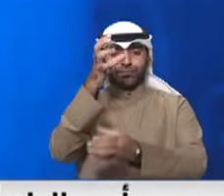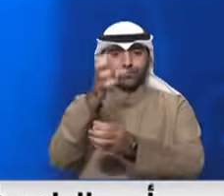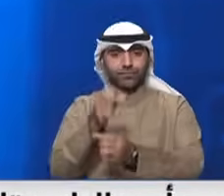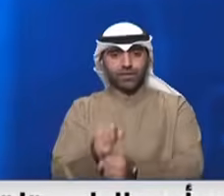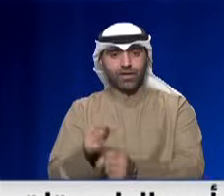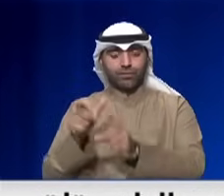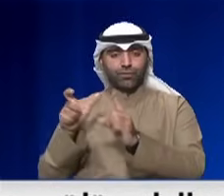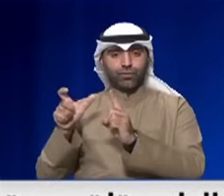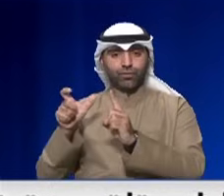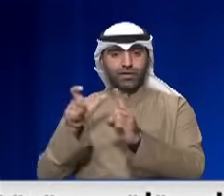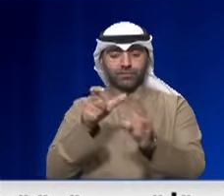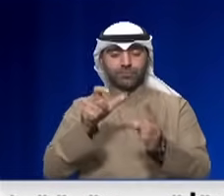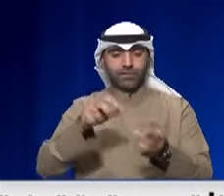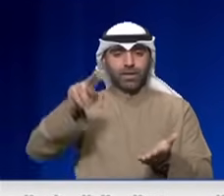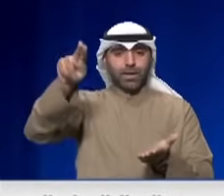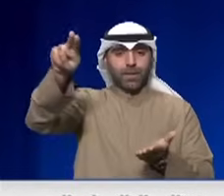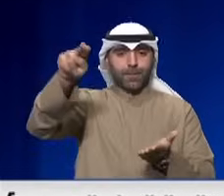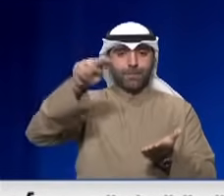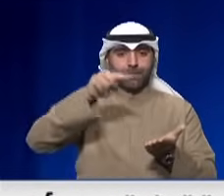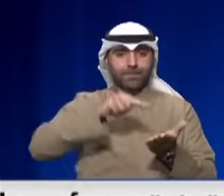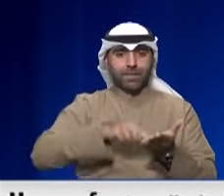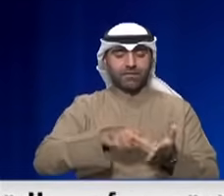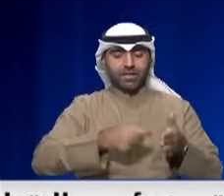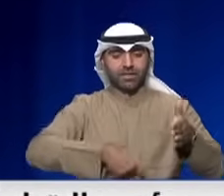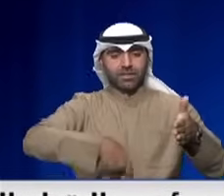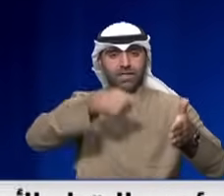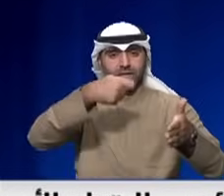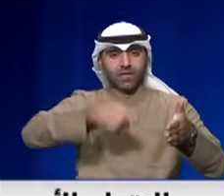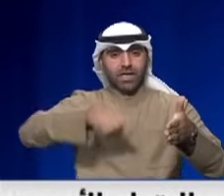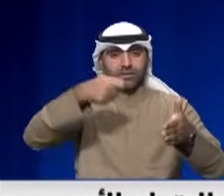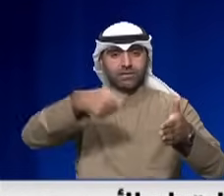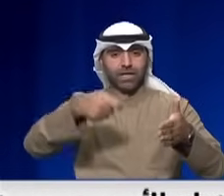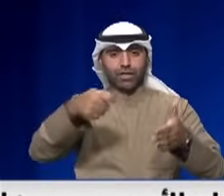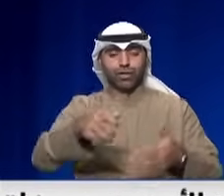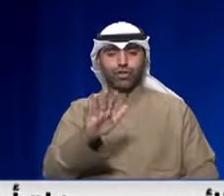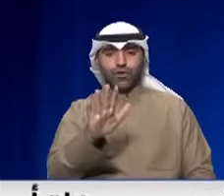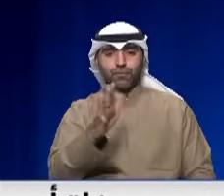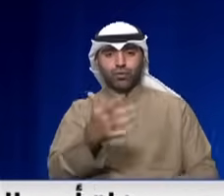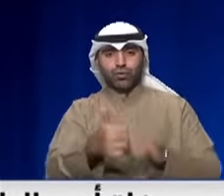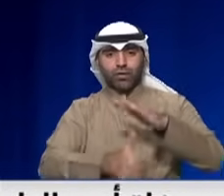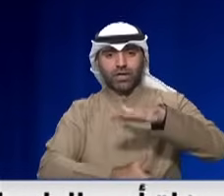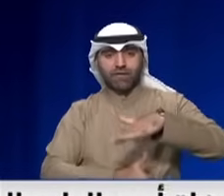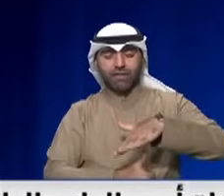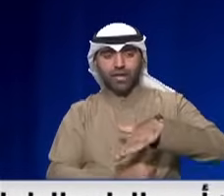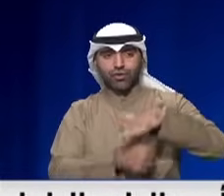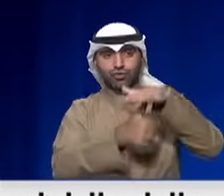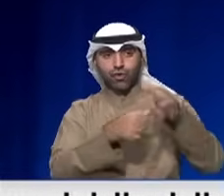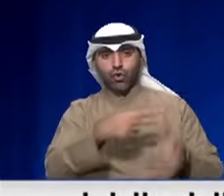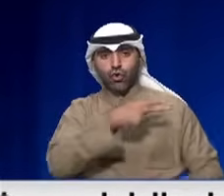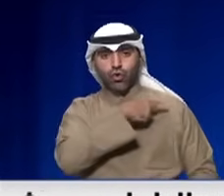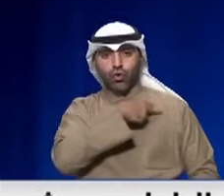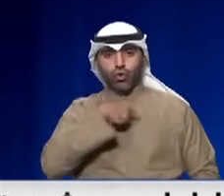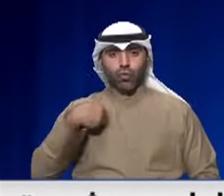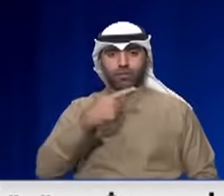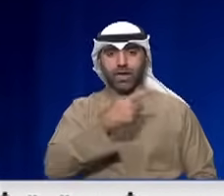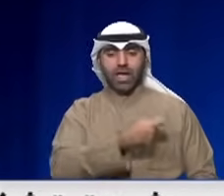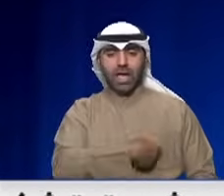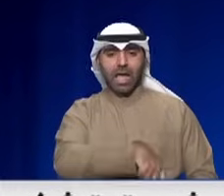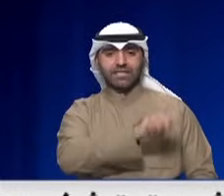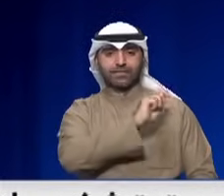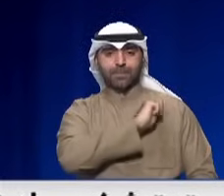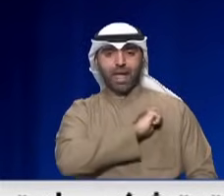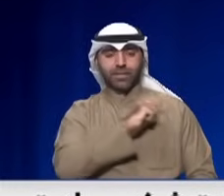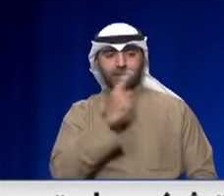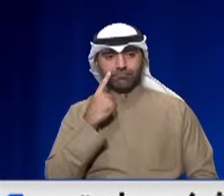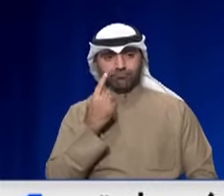تعزيه من معالي بيدرو سانشيز رئيس حكومه مملكه اسبانيا الصديقه ععرب فيها عن خالص تعازيه